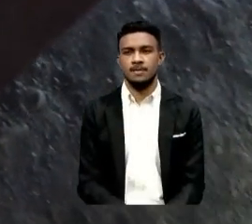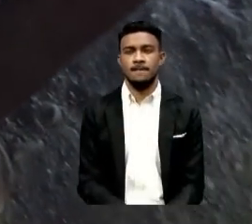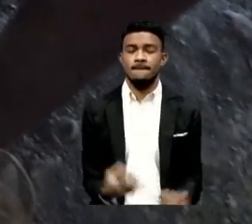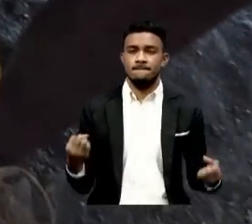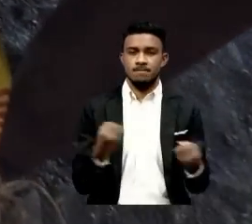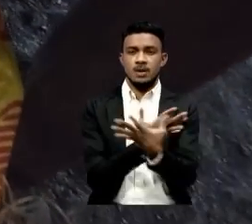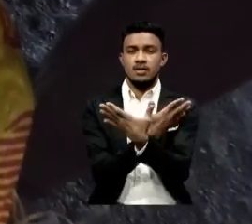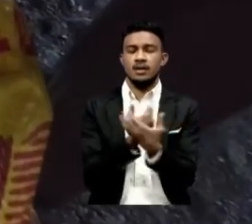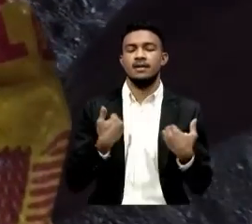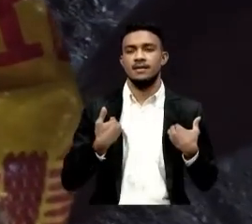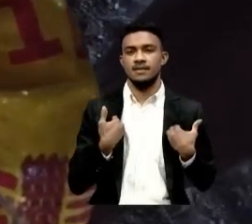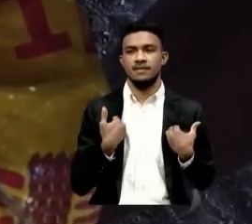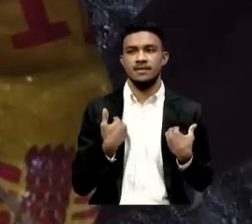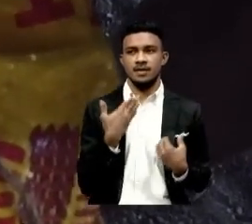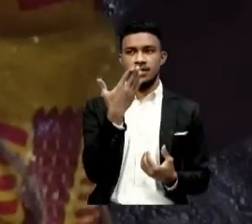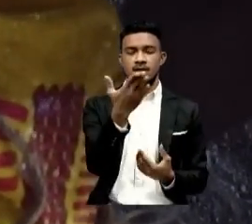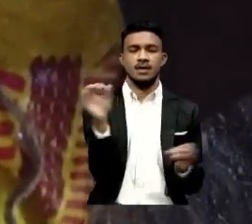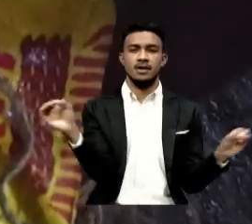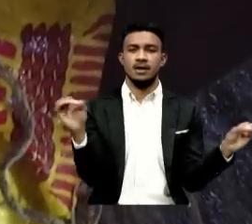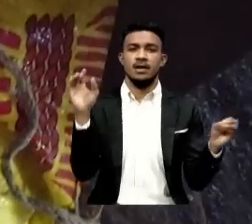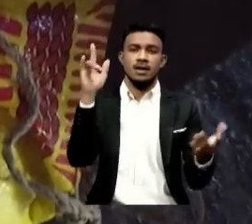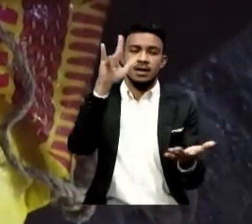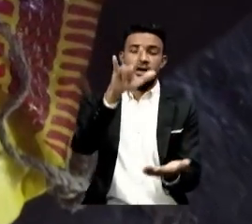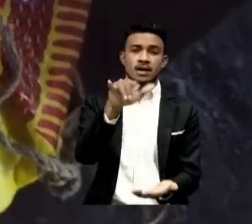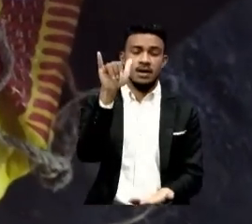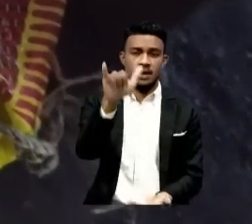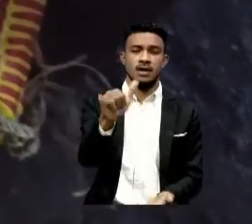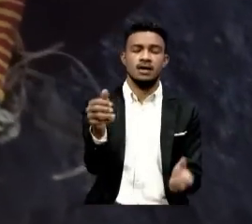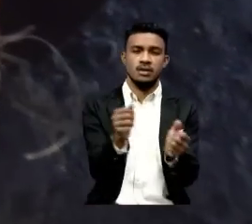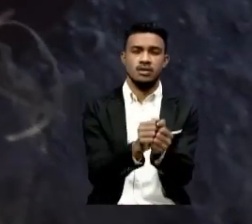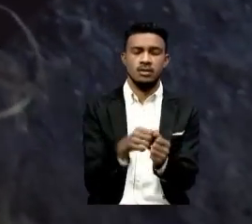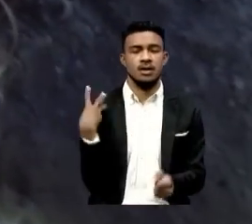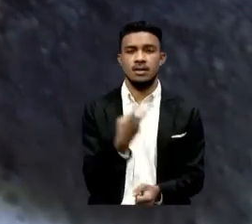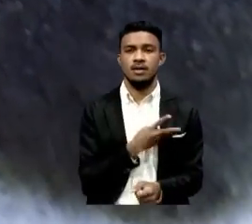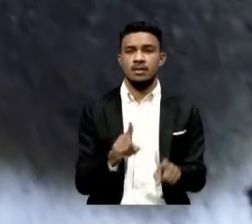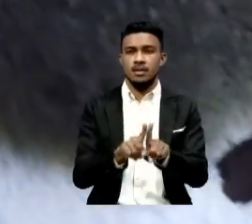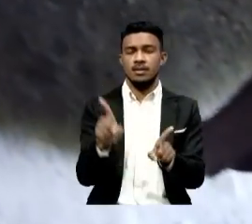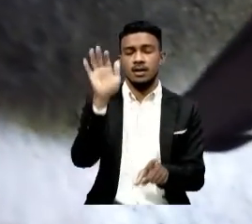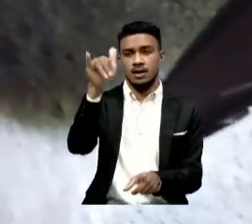ne musuona. Antau nia lahela ho ami nia mesa kela iha ni nia iha poho ne ba